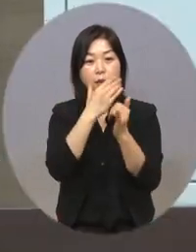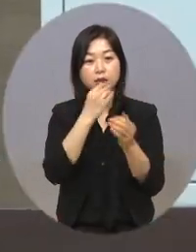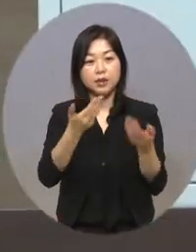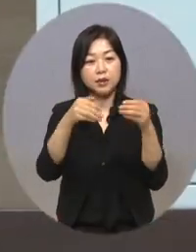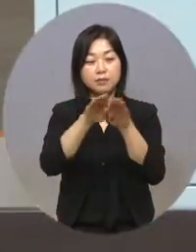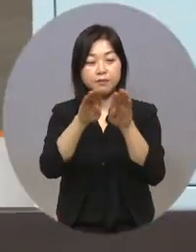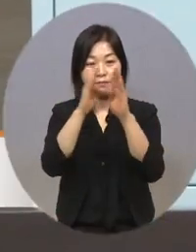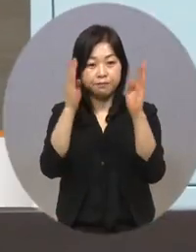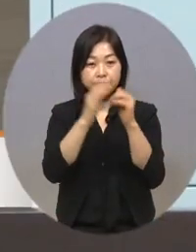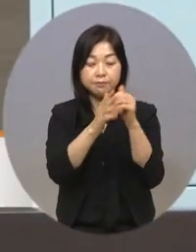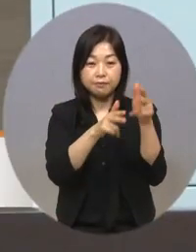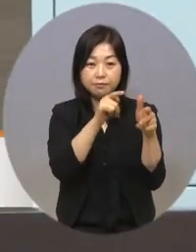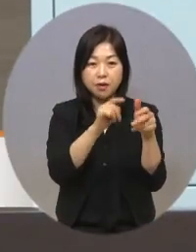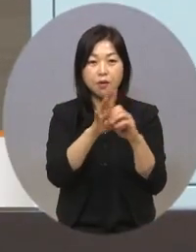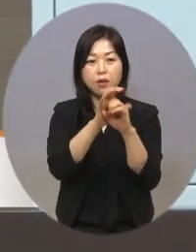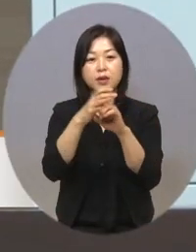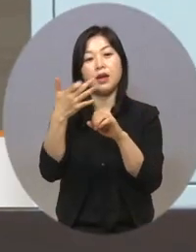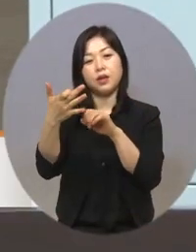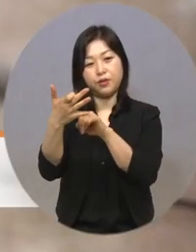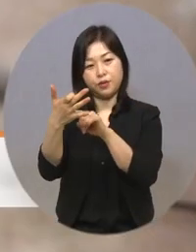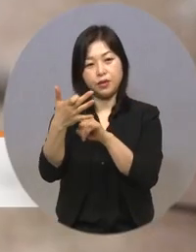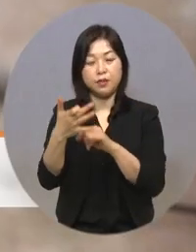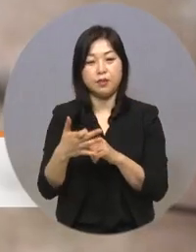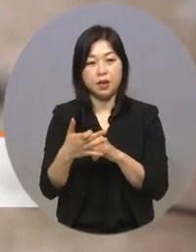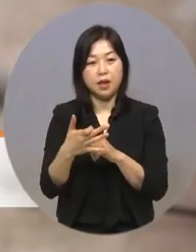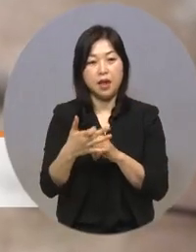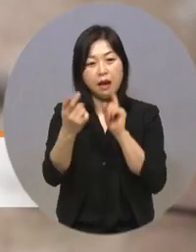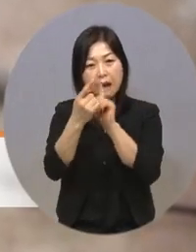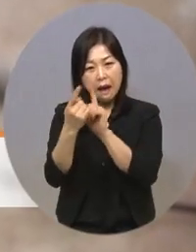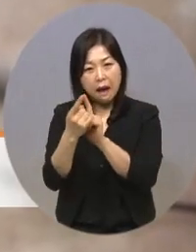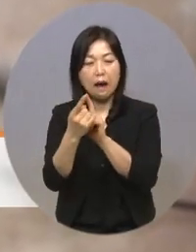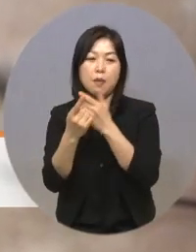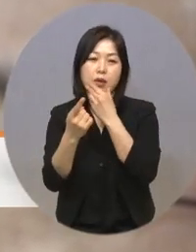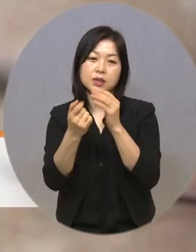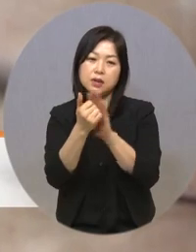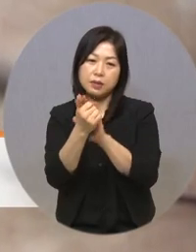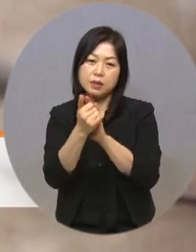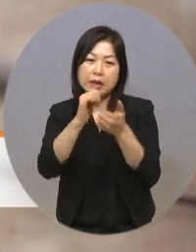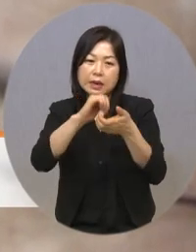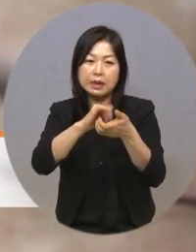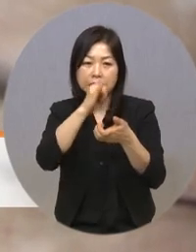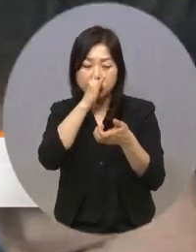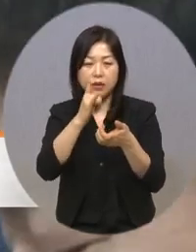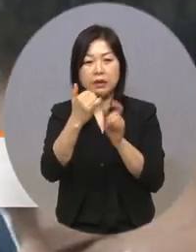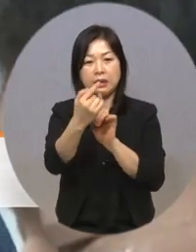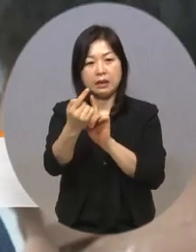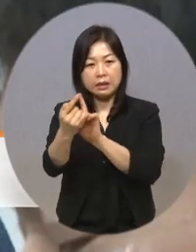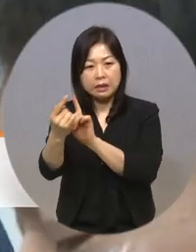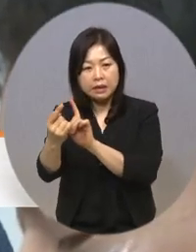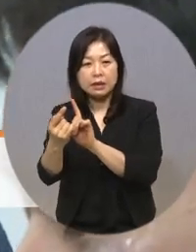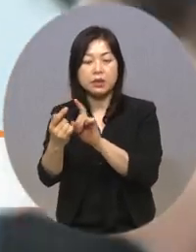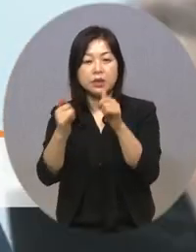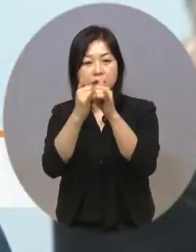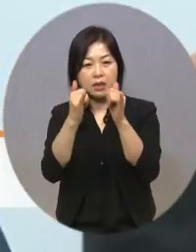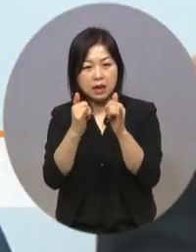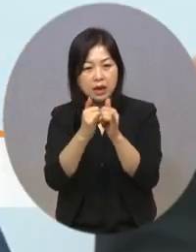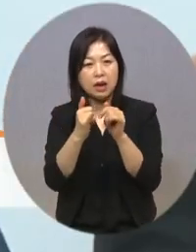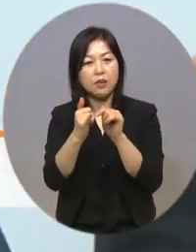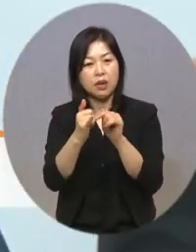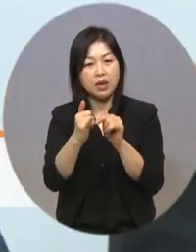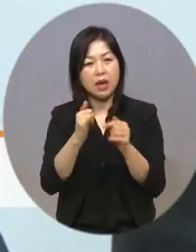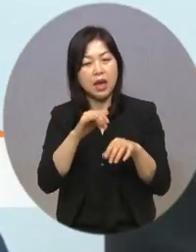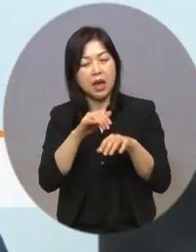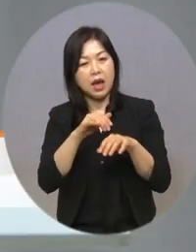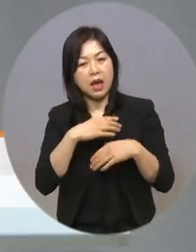본 사업은 코로나19로 인한 대면 복지 서비스 수행의 한계와 사회적 거리 두기로 인한 심리사회 안전망 붕괴,